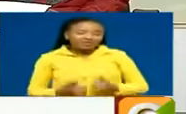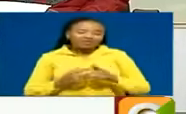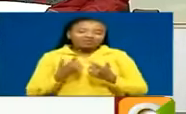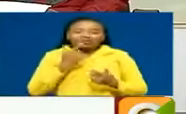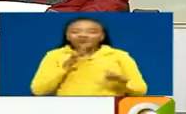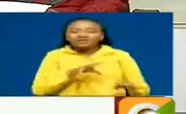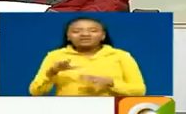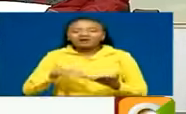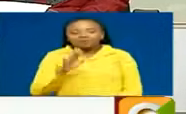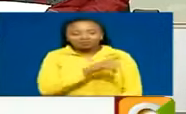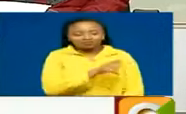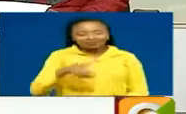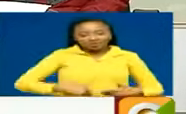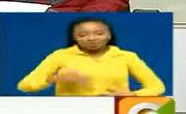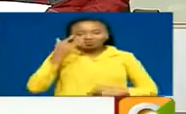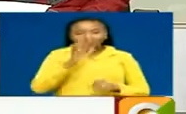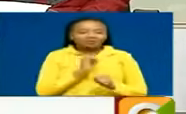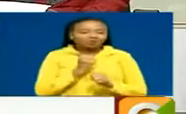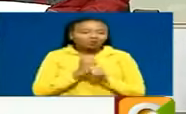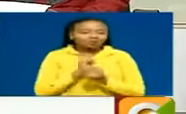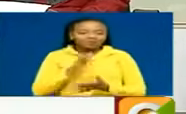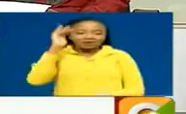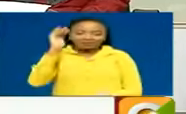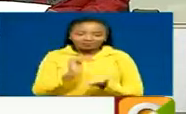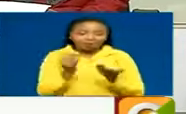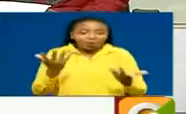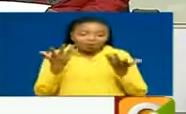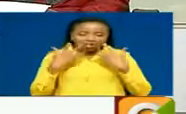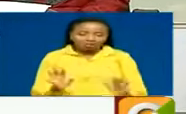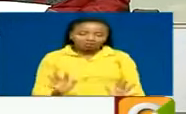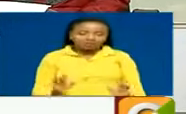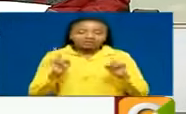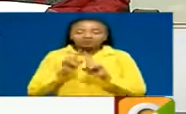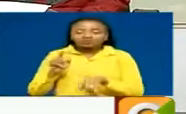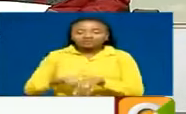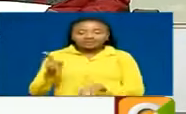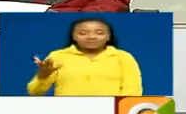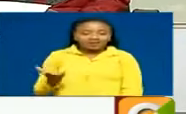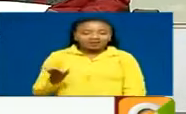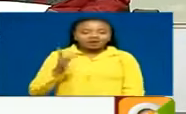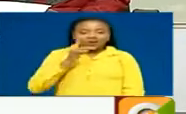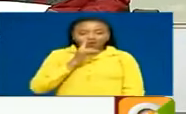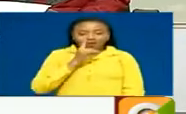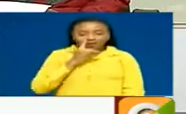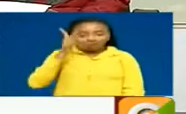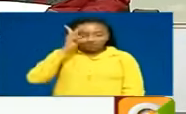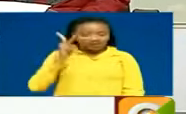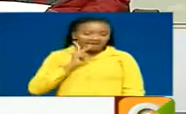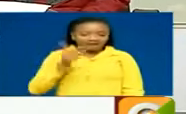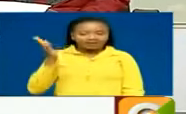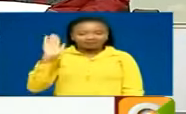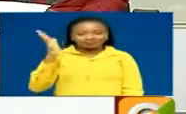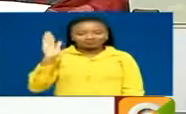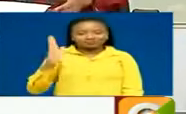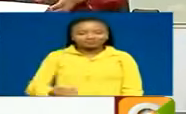ukosefu wa nafasi za ajira licha ya kuwa na masomo. Alisema haya alipohutubia ujumbe wa vijana katika makazi yake rasmi mtaani Karen hapa